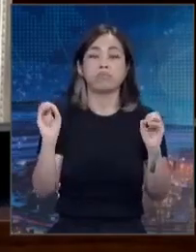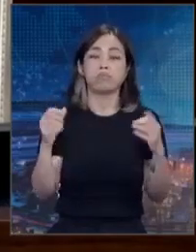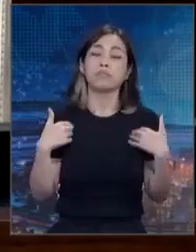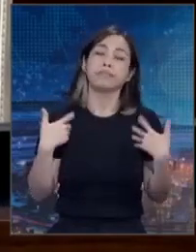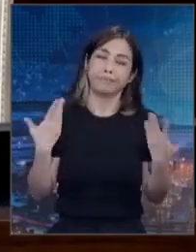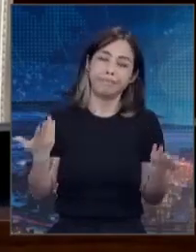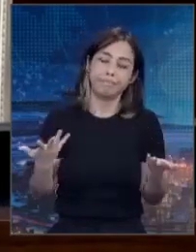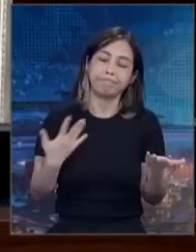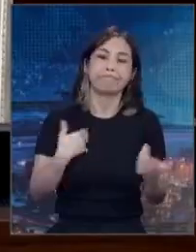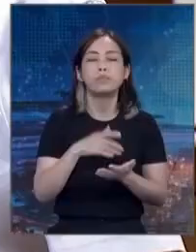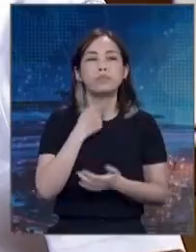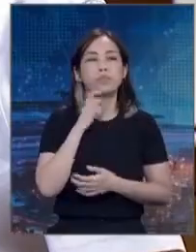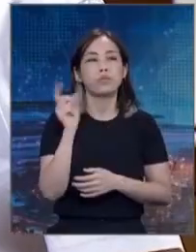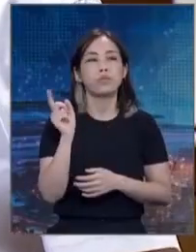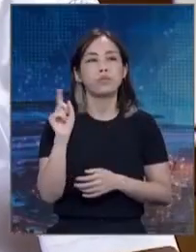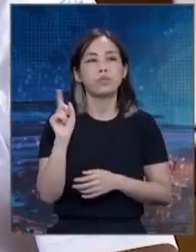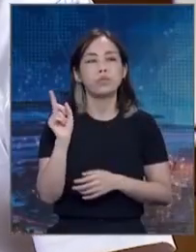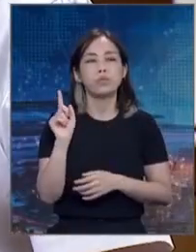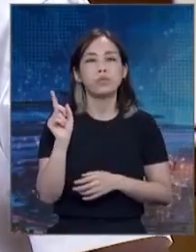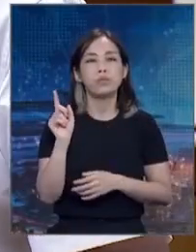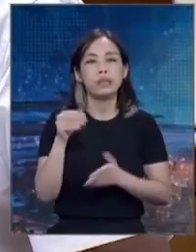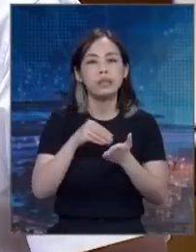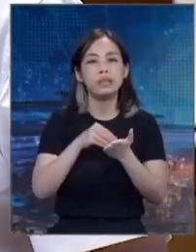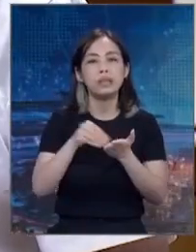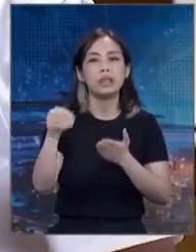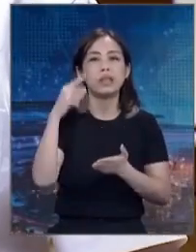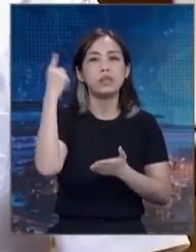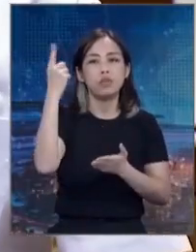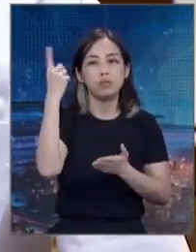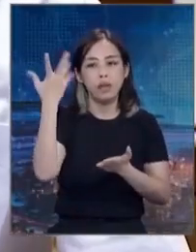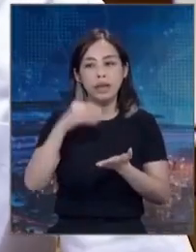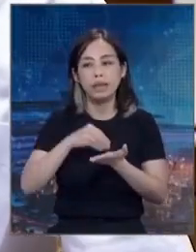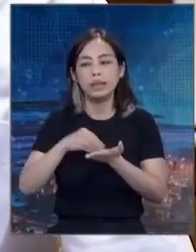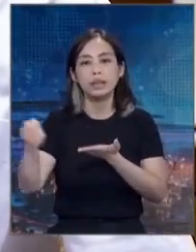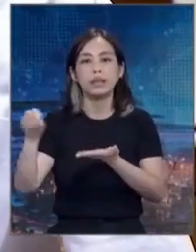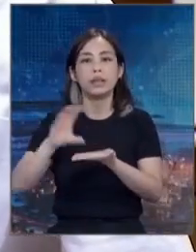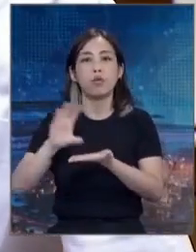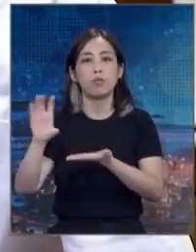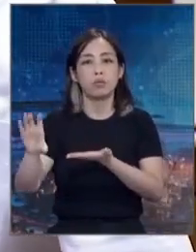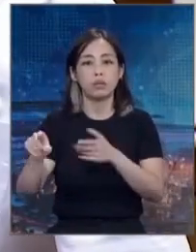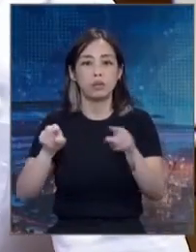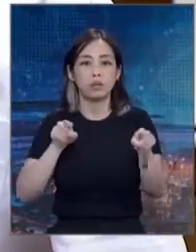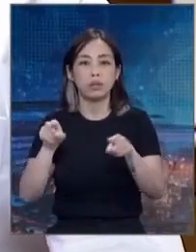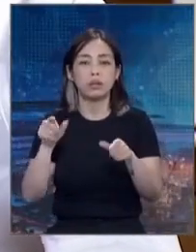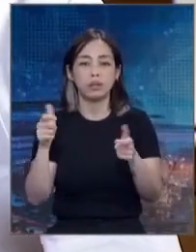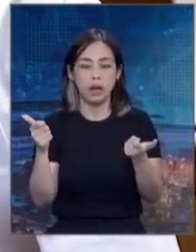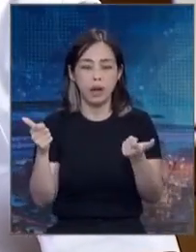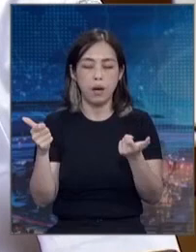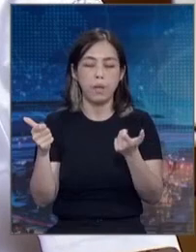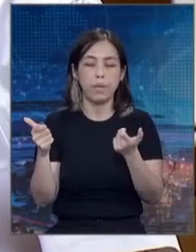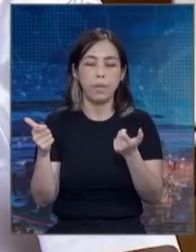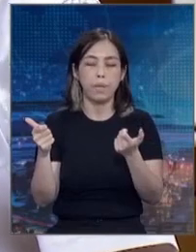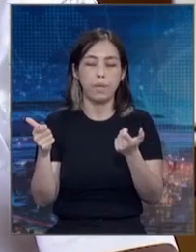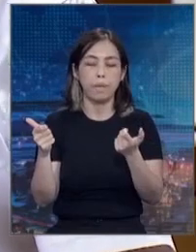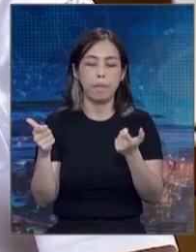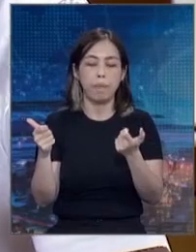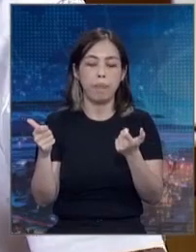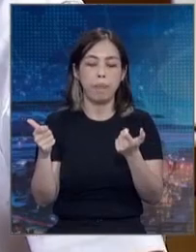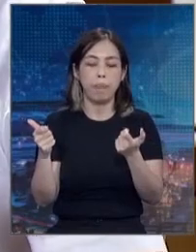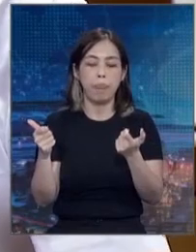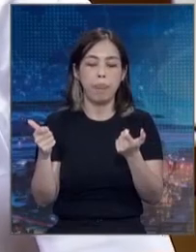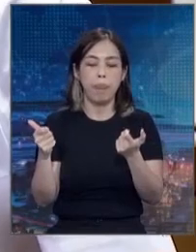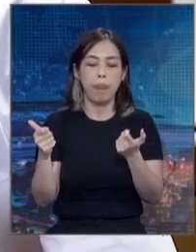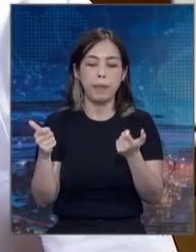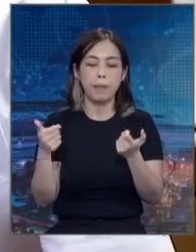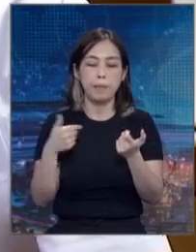xin báo cáo là như vậy. Cái chi thường xuyên hay chi đầu tư ấy thì tôi xin nói với các đại biểu là chúng